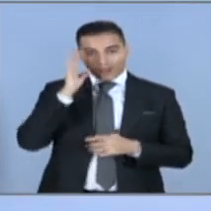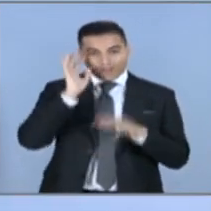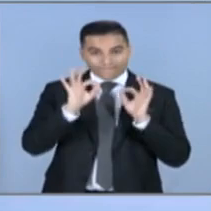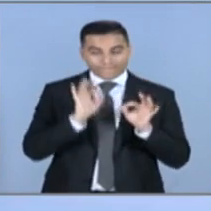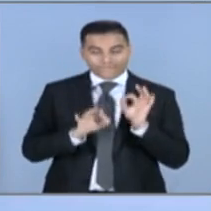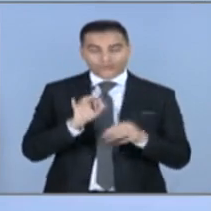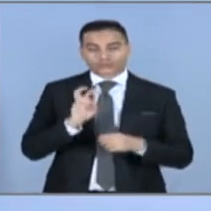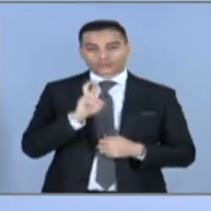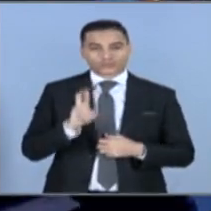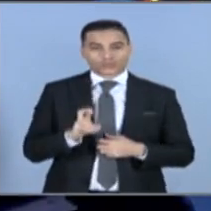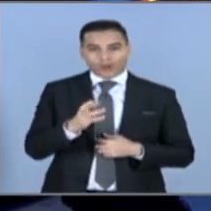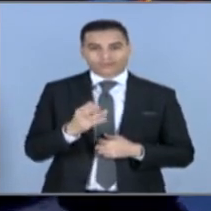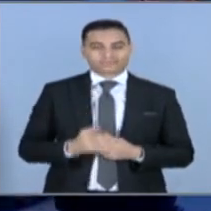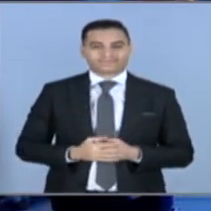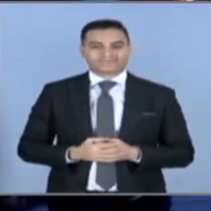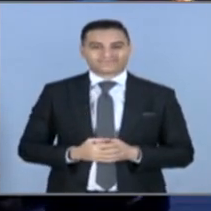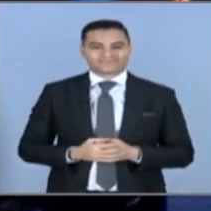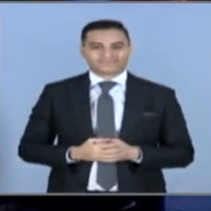البديهة والسؤال هو